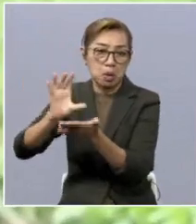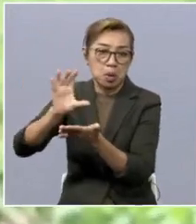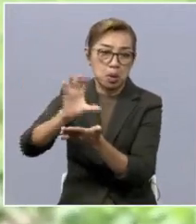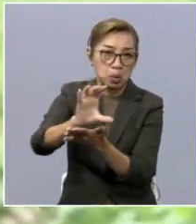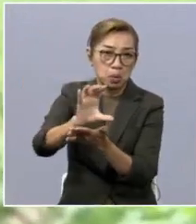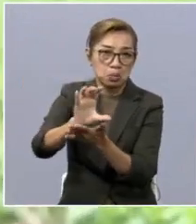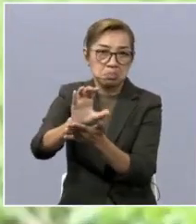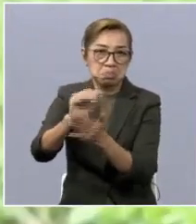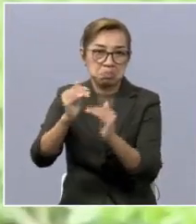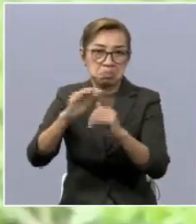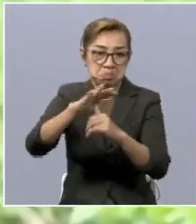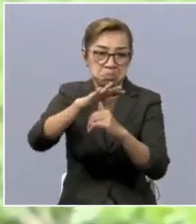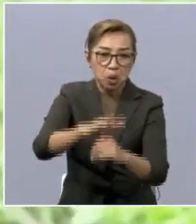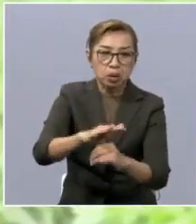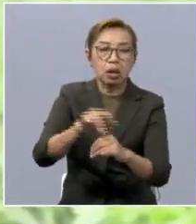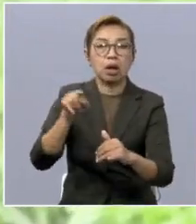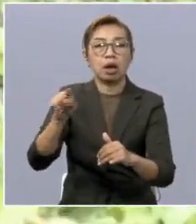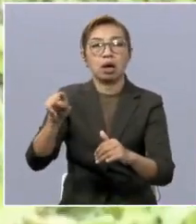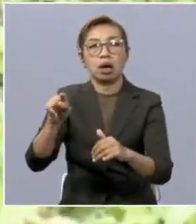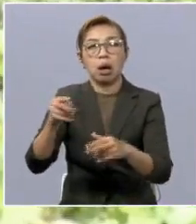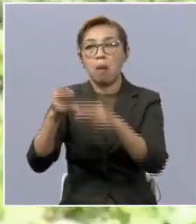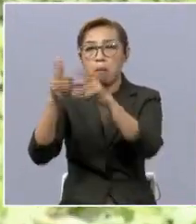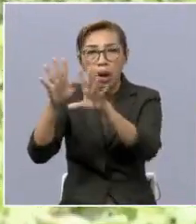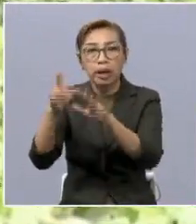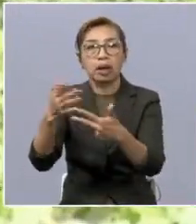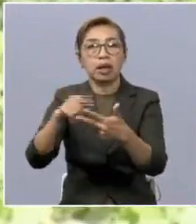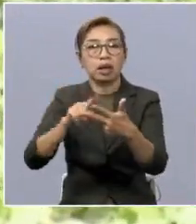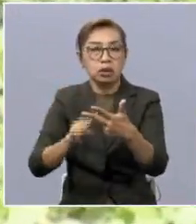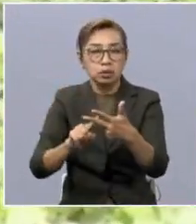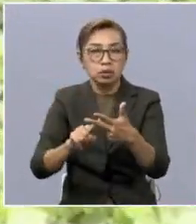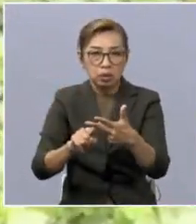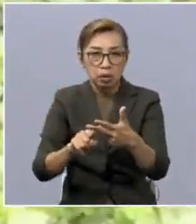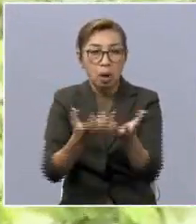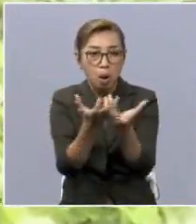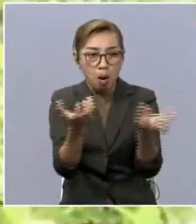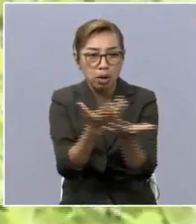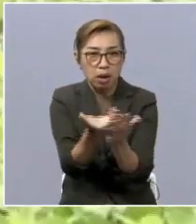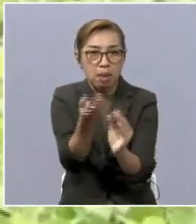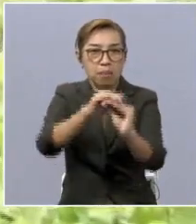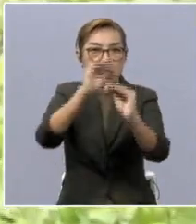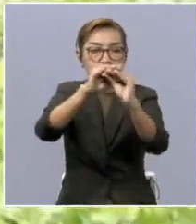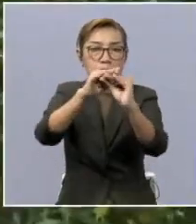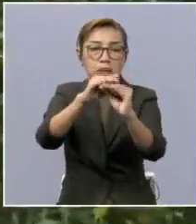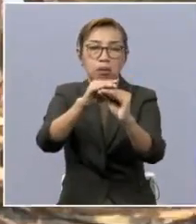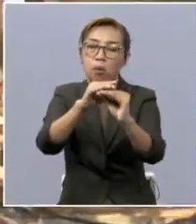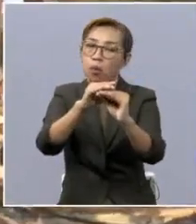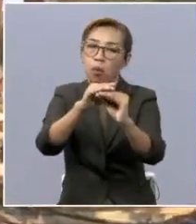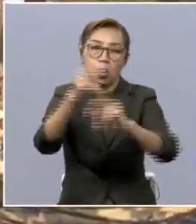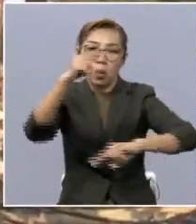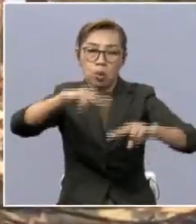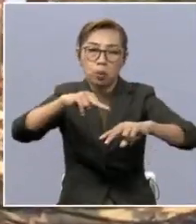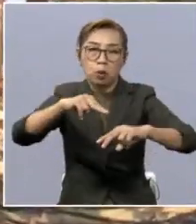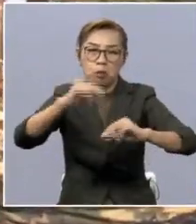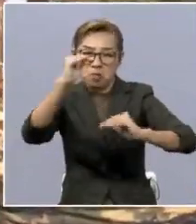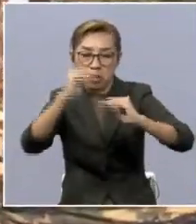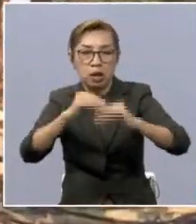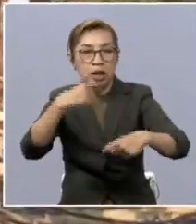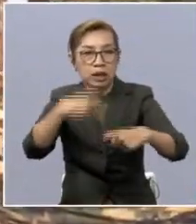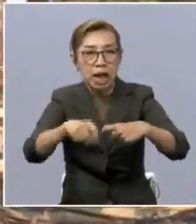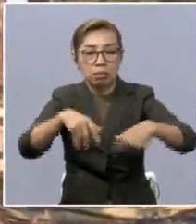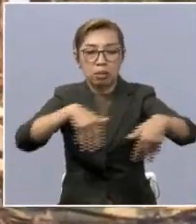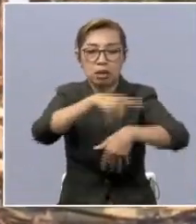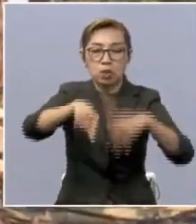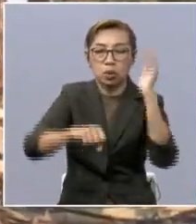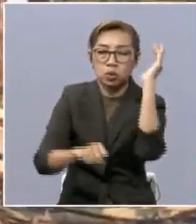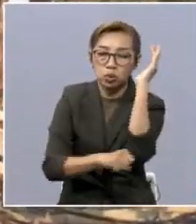องเหนือเกษตรกรขณะที่ค่าครองชีพราคาสินค้าก็สูงขึ้นจนยากที่จะควบคุมสร้างความทุกข์ยากให้กับผู้มีรายได้น้อ